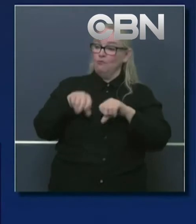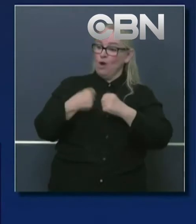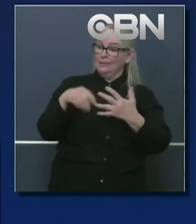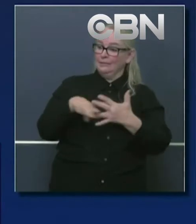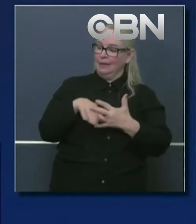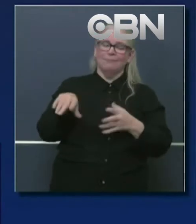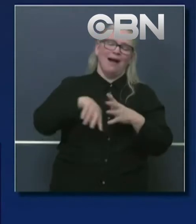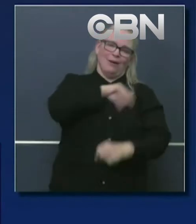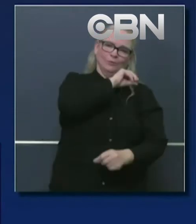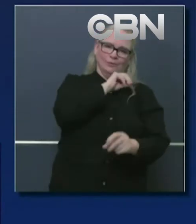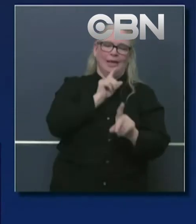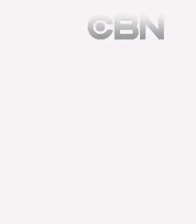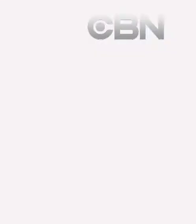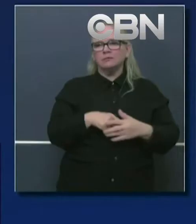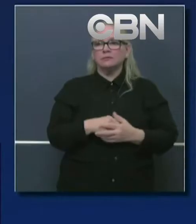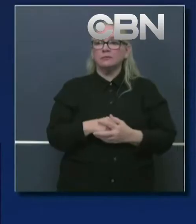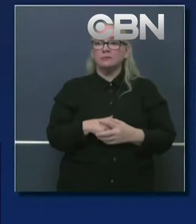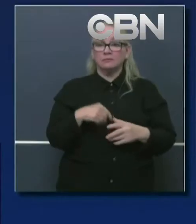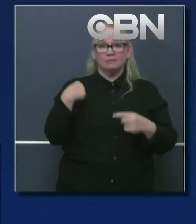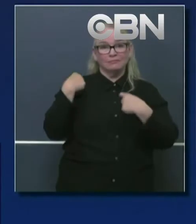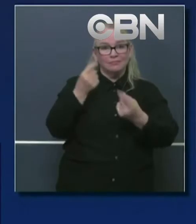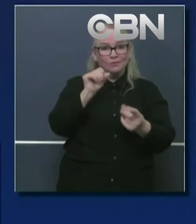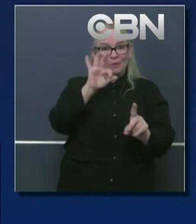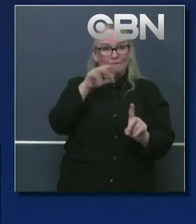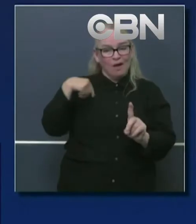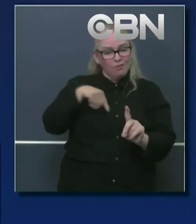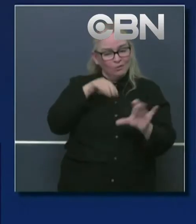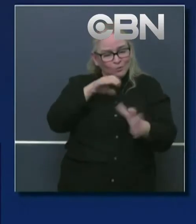nhà và hơn 30 người bị bắt giữ.